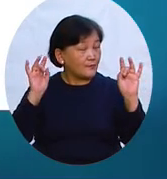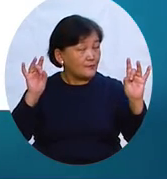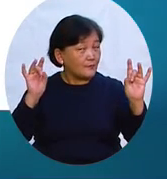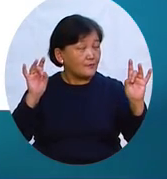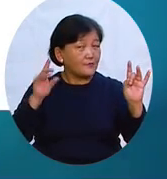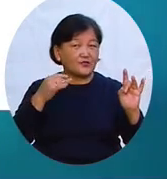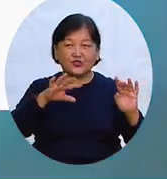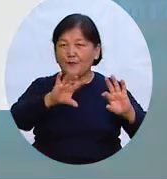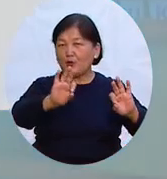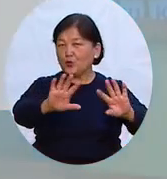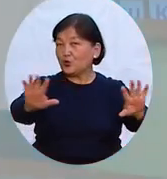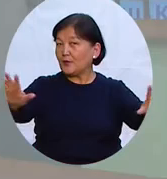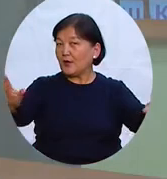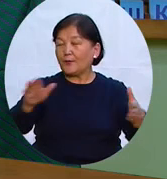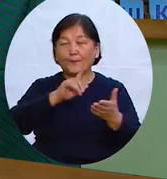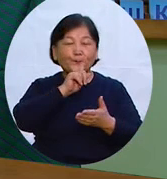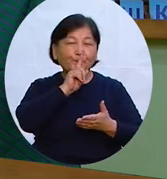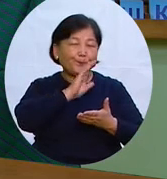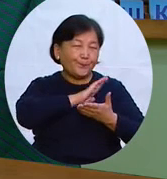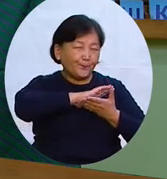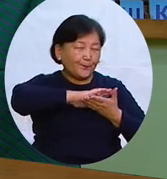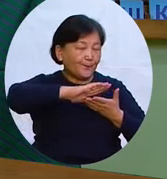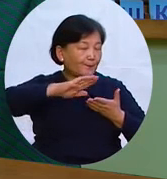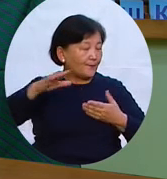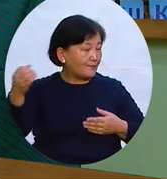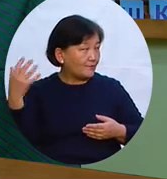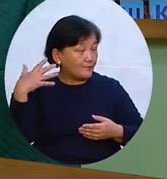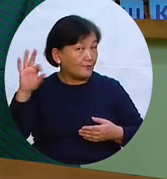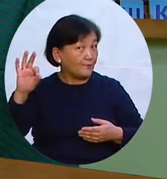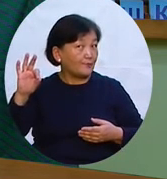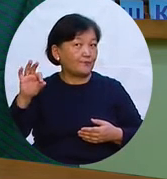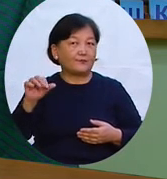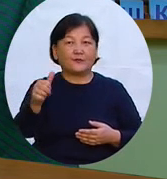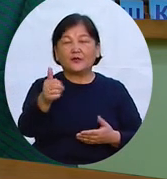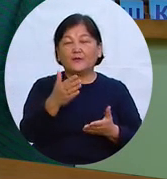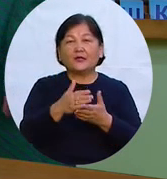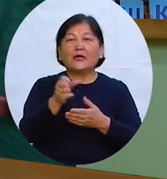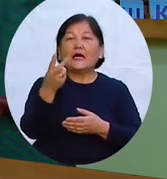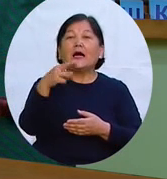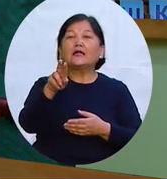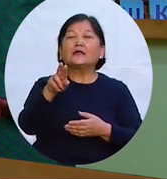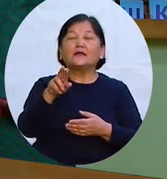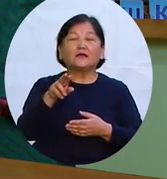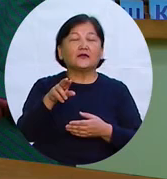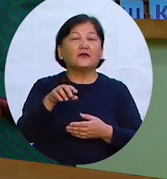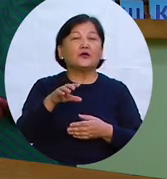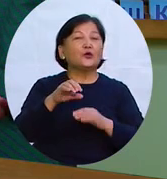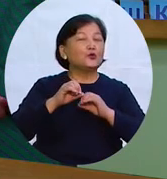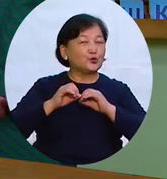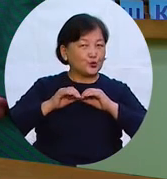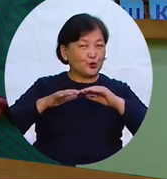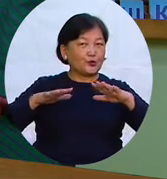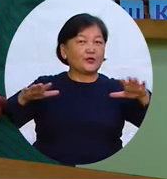гэж бүтээр нэмчихэр энэ бүтээрийн утгаараа яаж вэ? Алтарна гэхээр алт гэдэг үгний утга суларч байна. Бүөр ийм